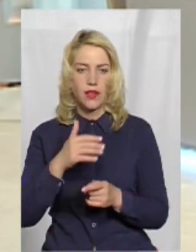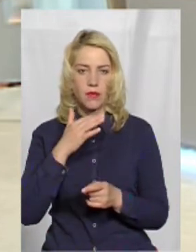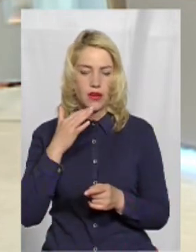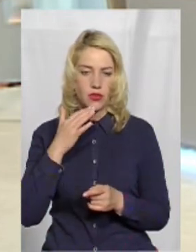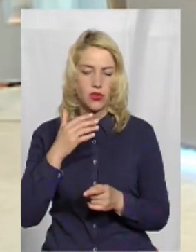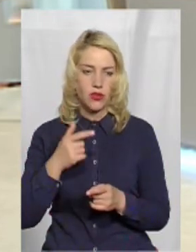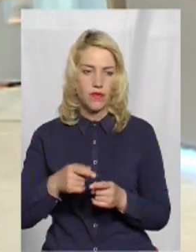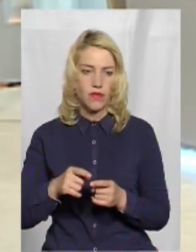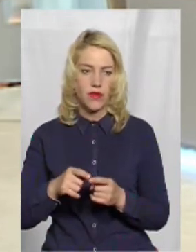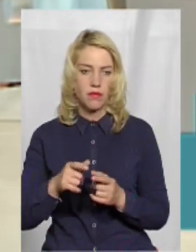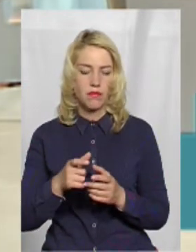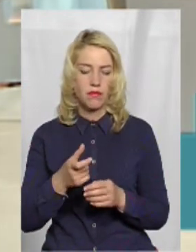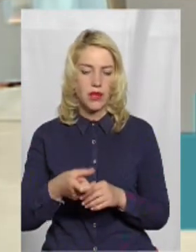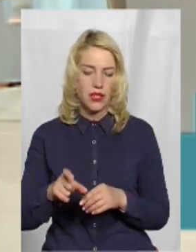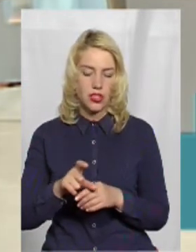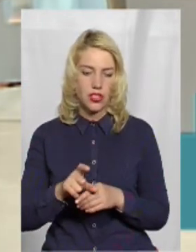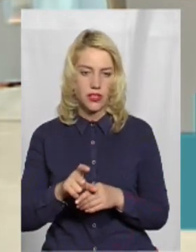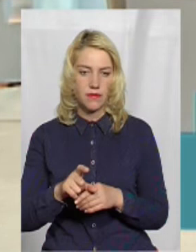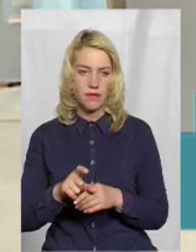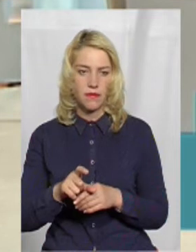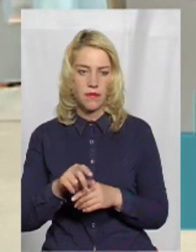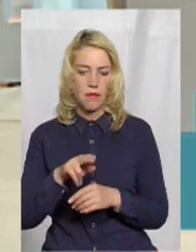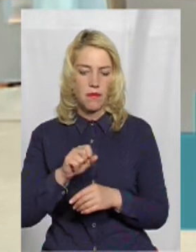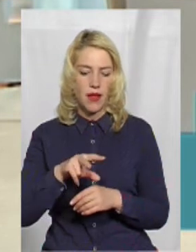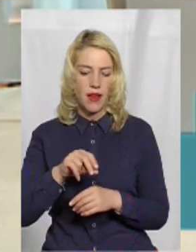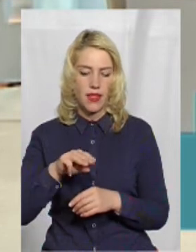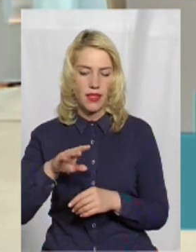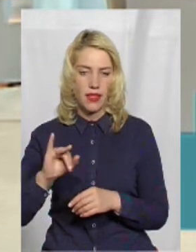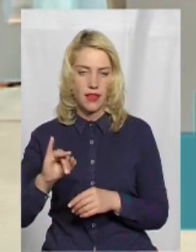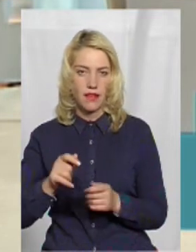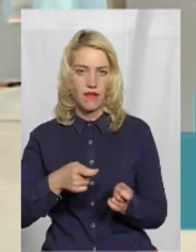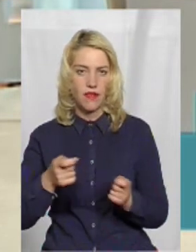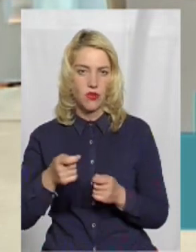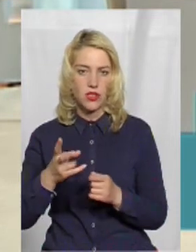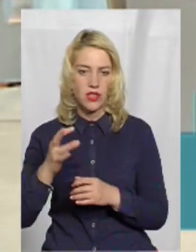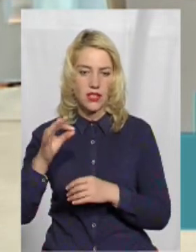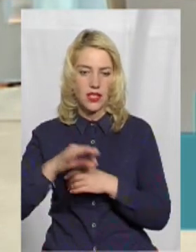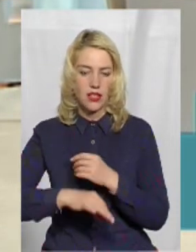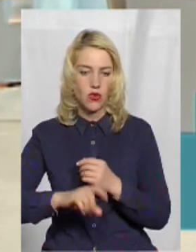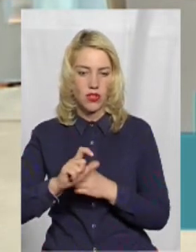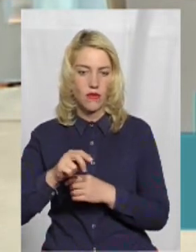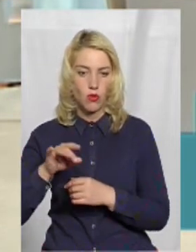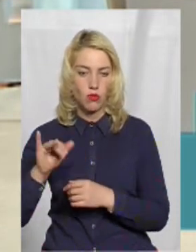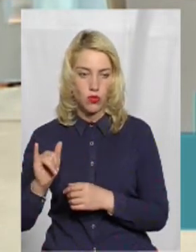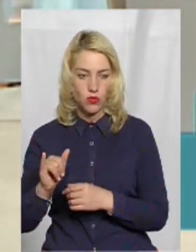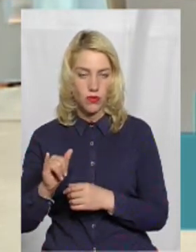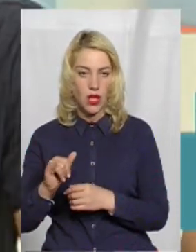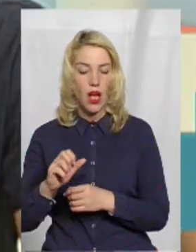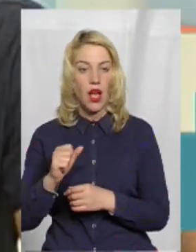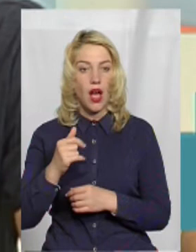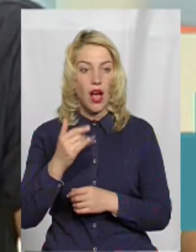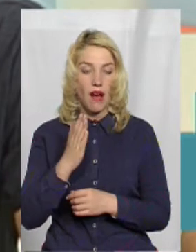зараз утилізується, переважно у вигляді пелет вивозиться на Західну Європу. От, а